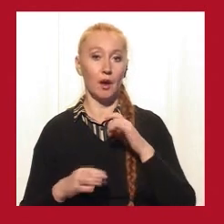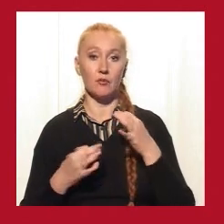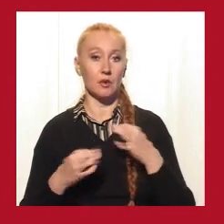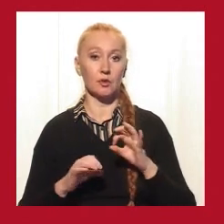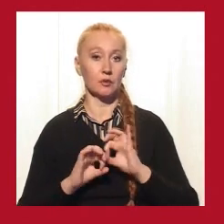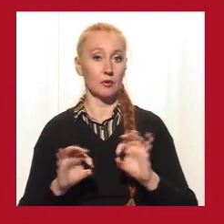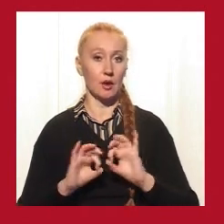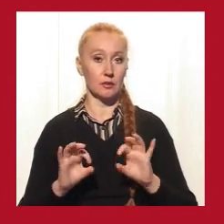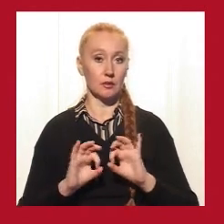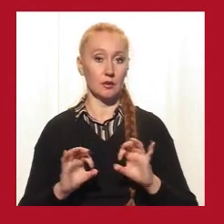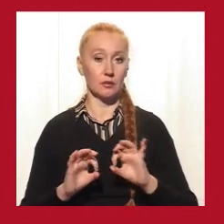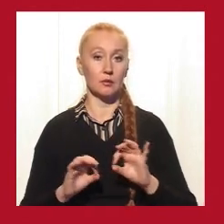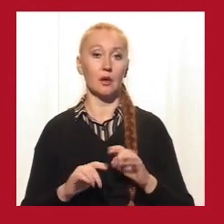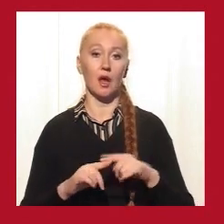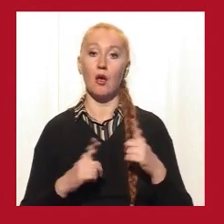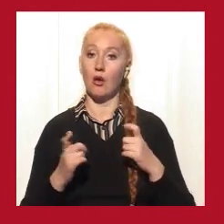у